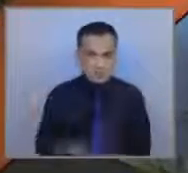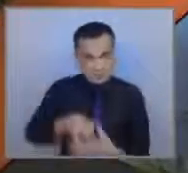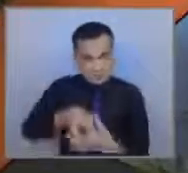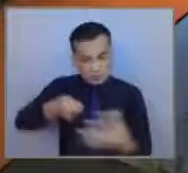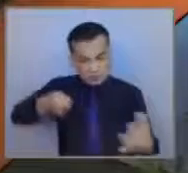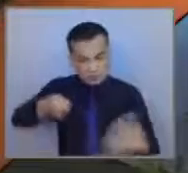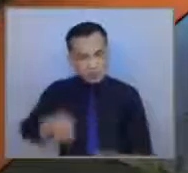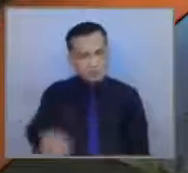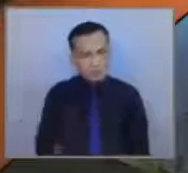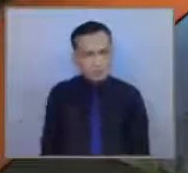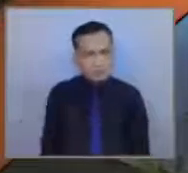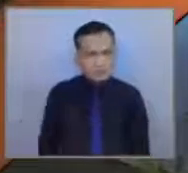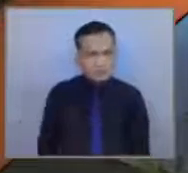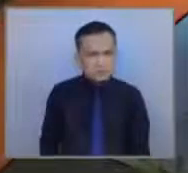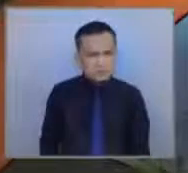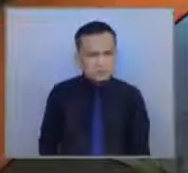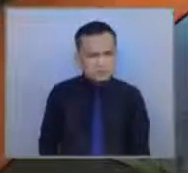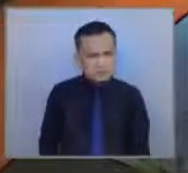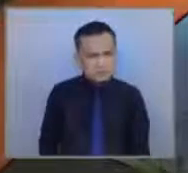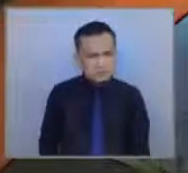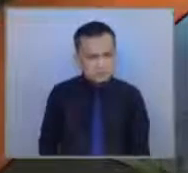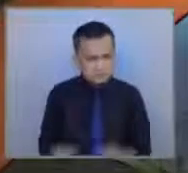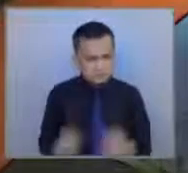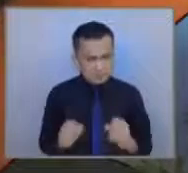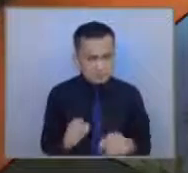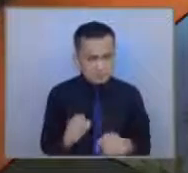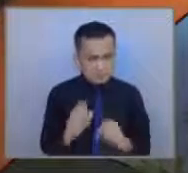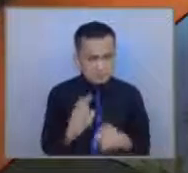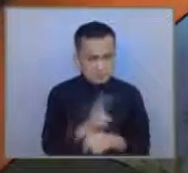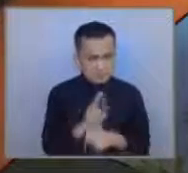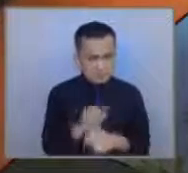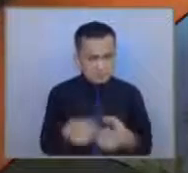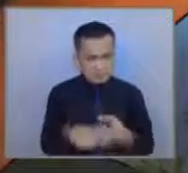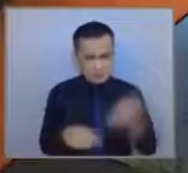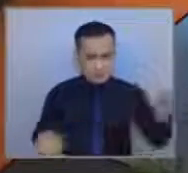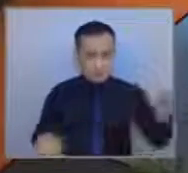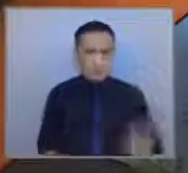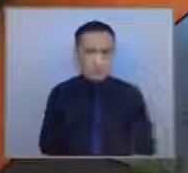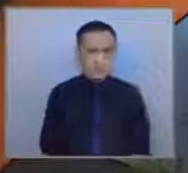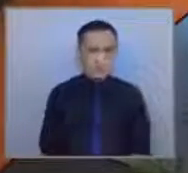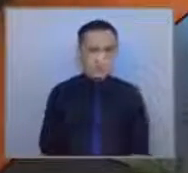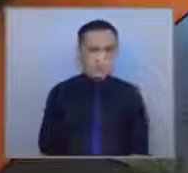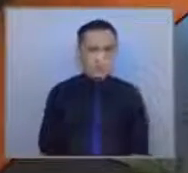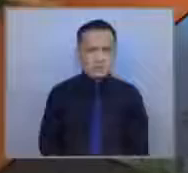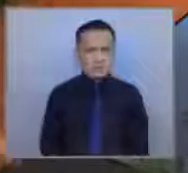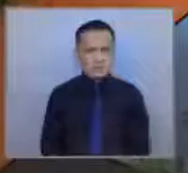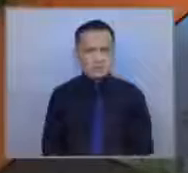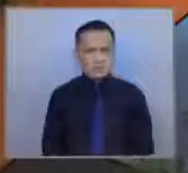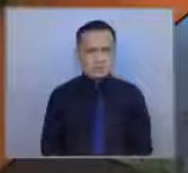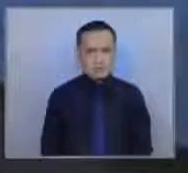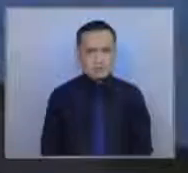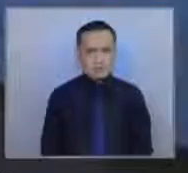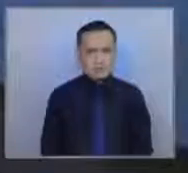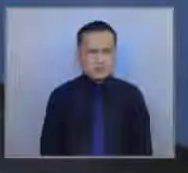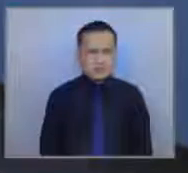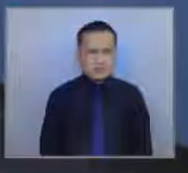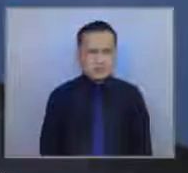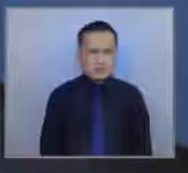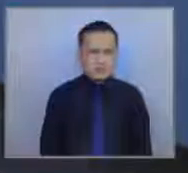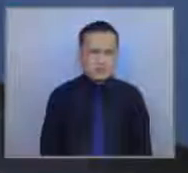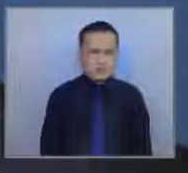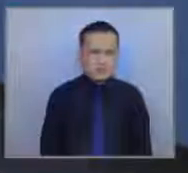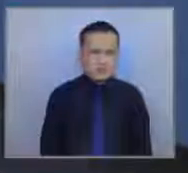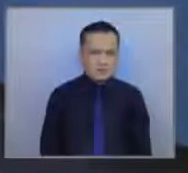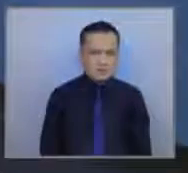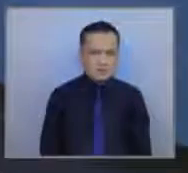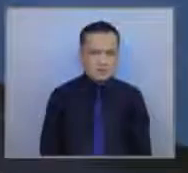advisable na nalabanan mo kung wala kang dala nito at may makita ka lang na stick? Ayun, may dala siya oh. Uy, sir, buti hindi ka